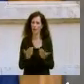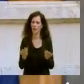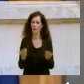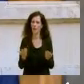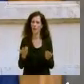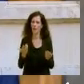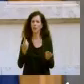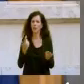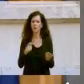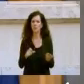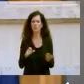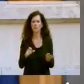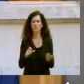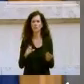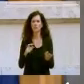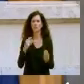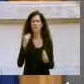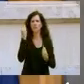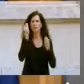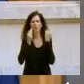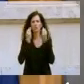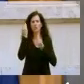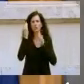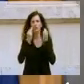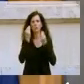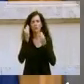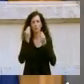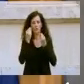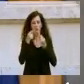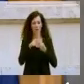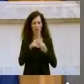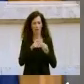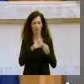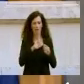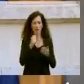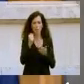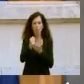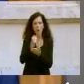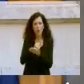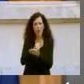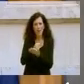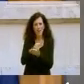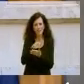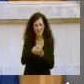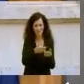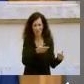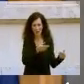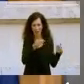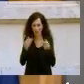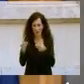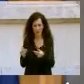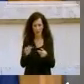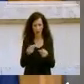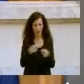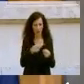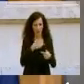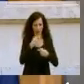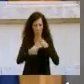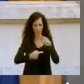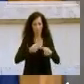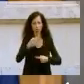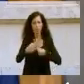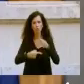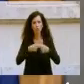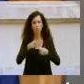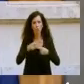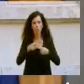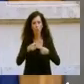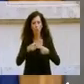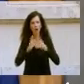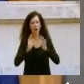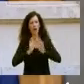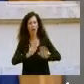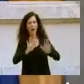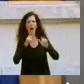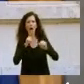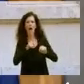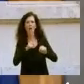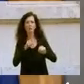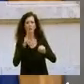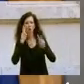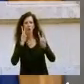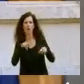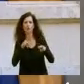di semplificare questi passaggi burocratici lasciando che i controlli rimangano gli stessi noi li dobbiamo